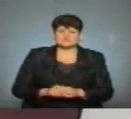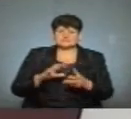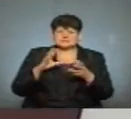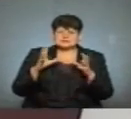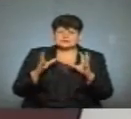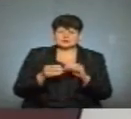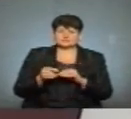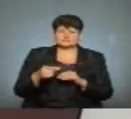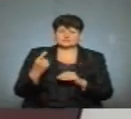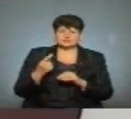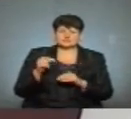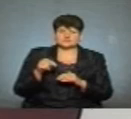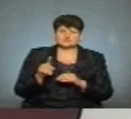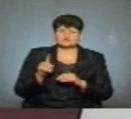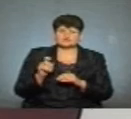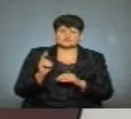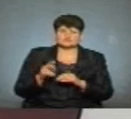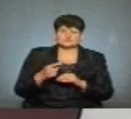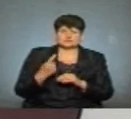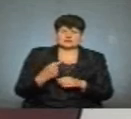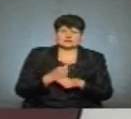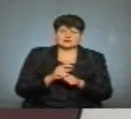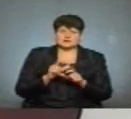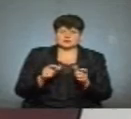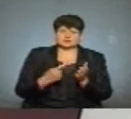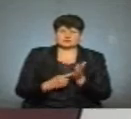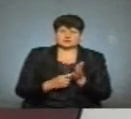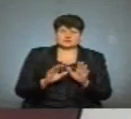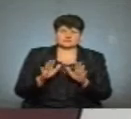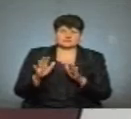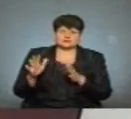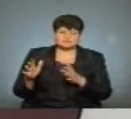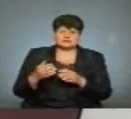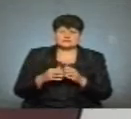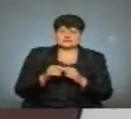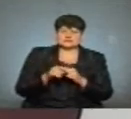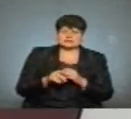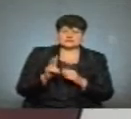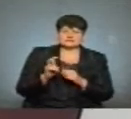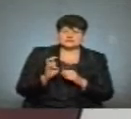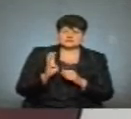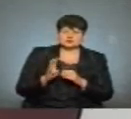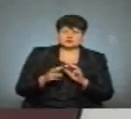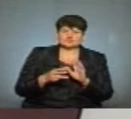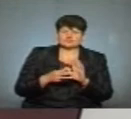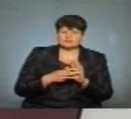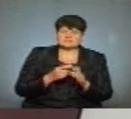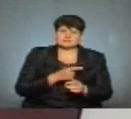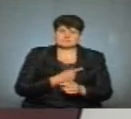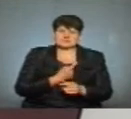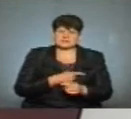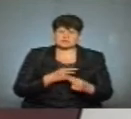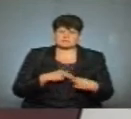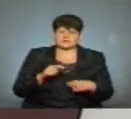Загалом на Тернопільщині 1121 лабораторно підтверджений випадок COVID-19, серед них 248 у медичних